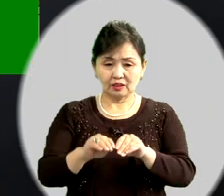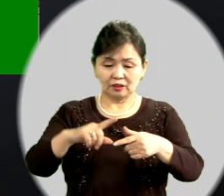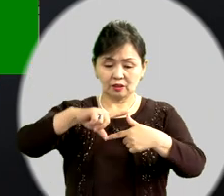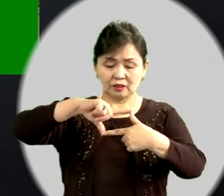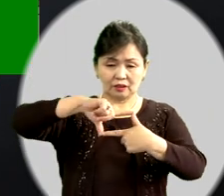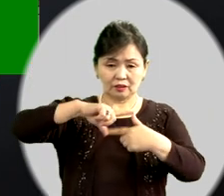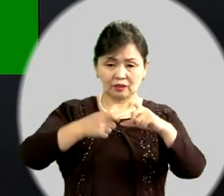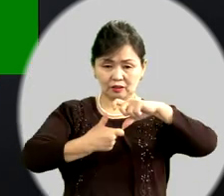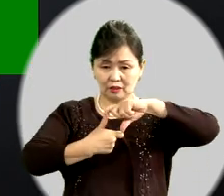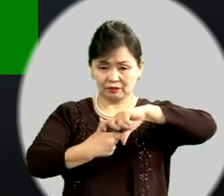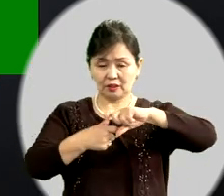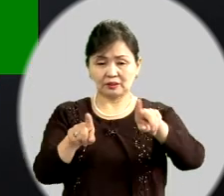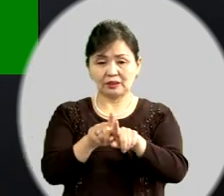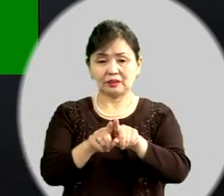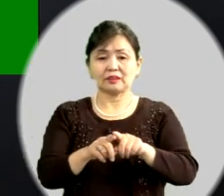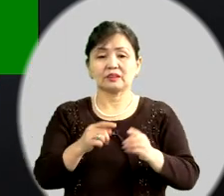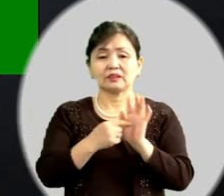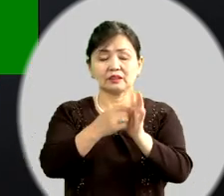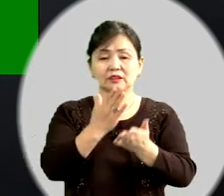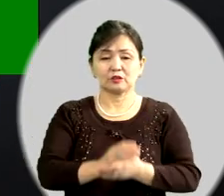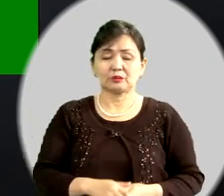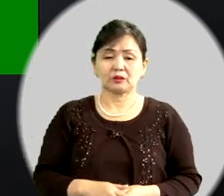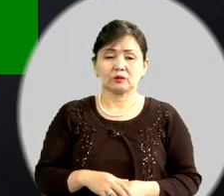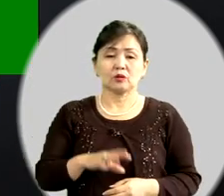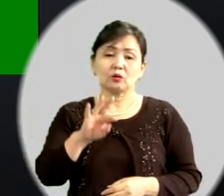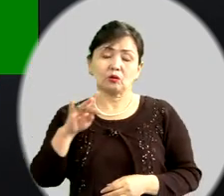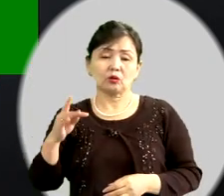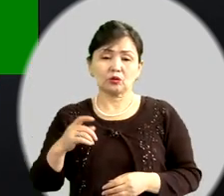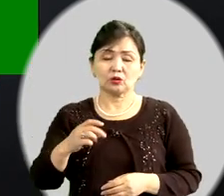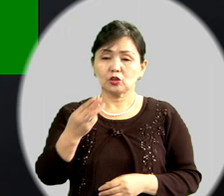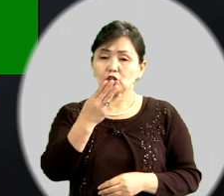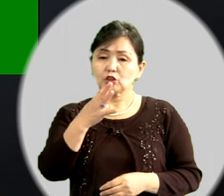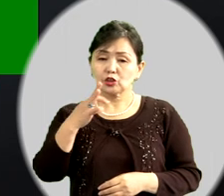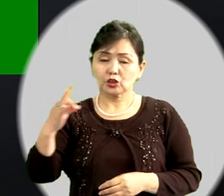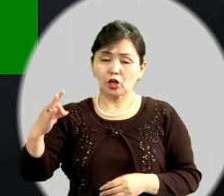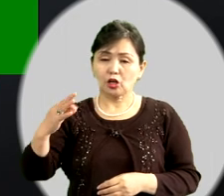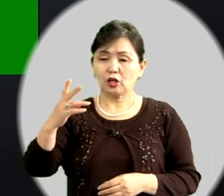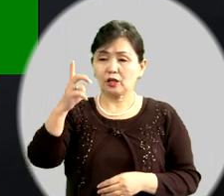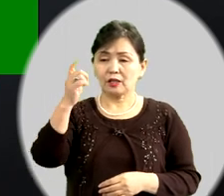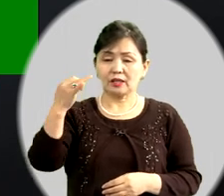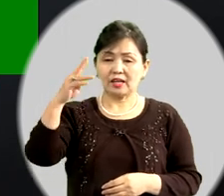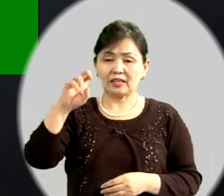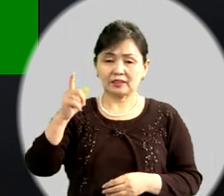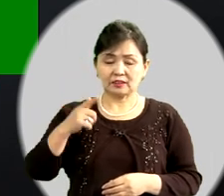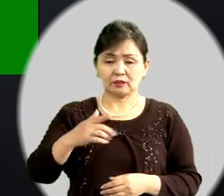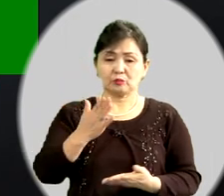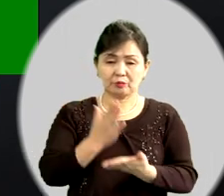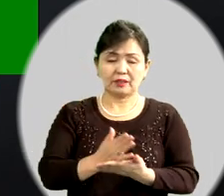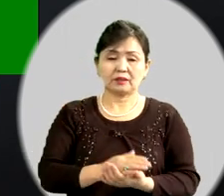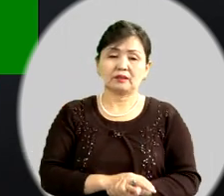дүрсээр дүрслэгддэг. За тэгвэл үүнээс гадна шоо, хайрцаг гэх мэт биетүүд байдаг.